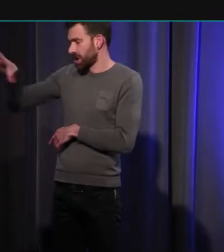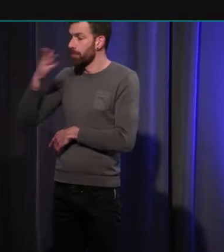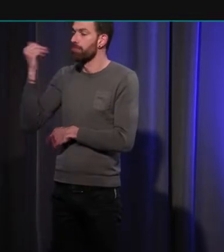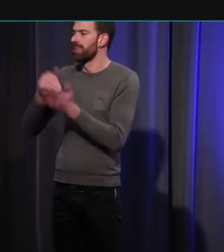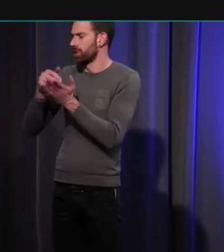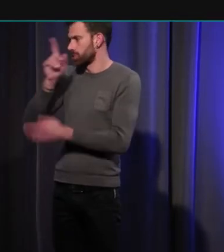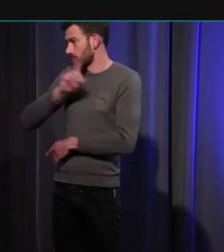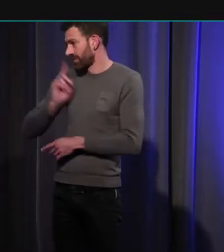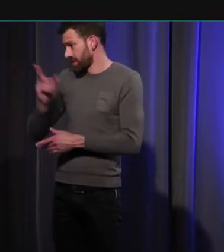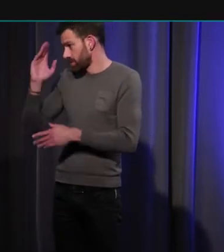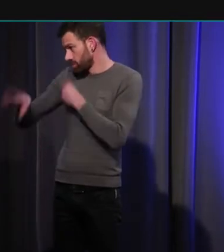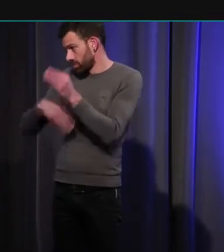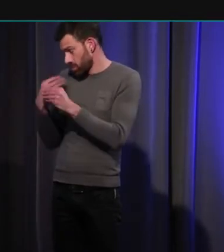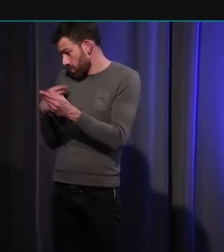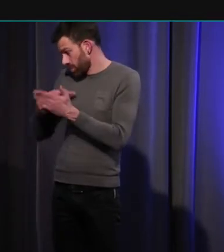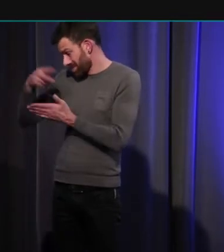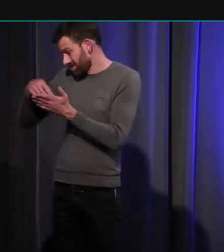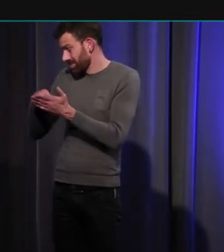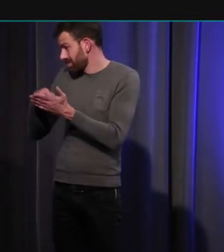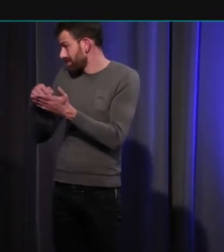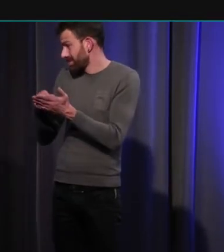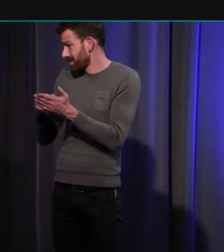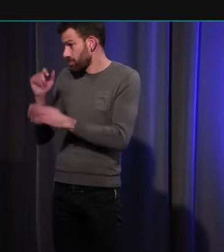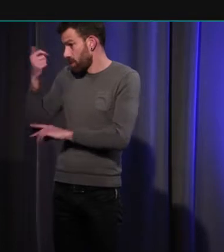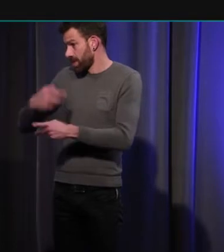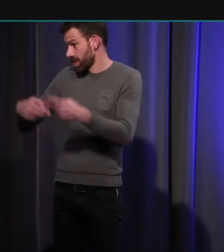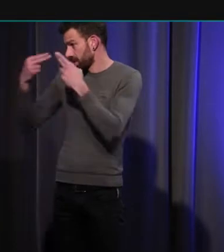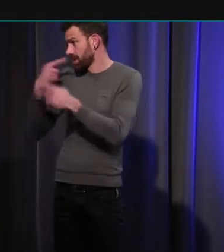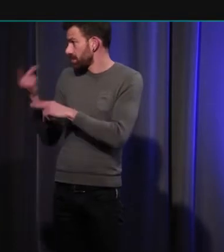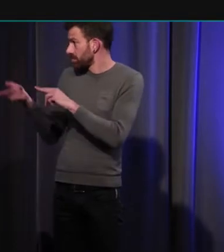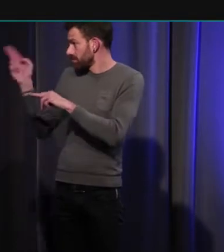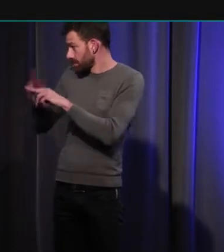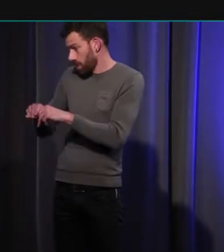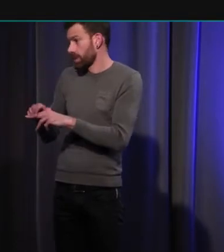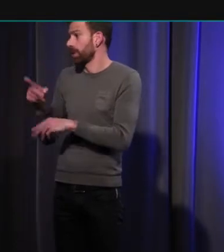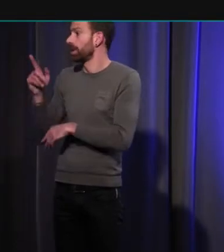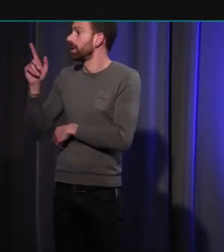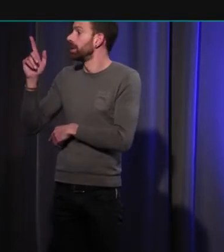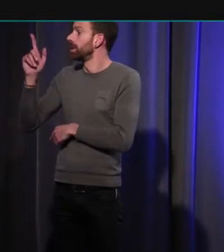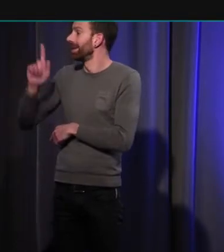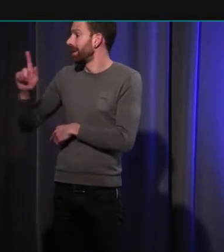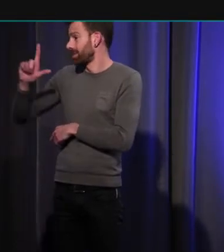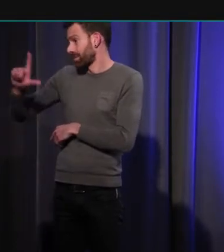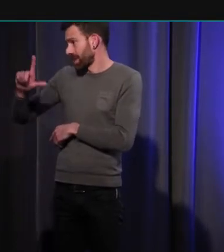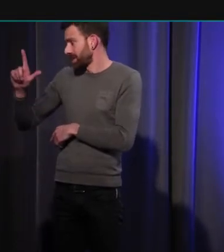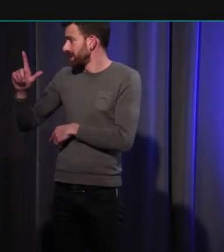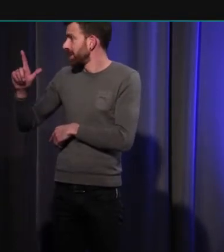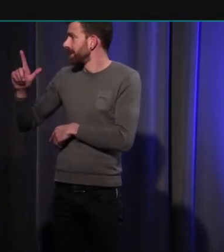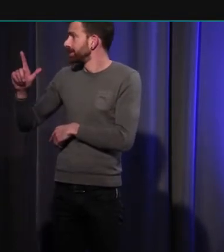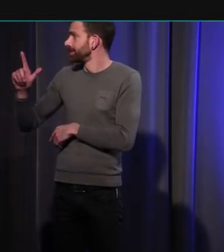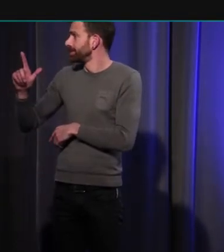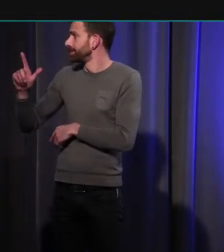ça commence par la scène de sa mort et guillaume le maréchal le régent de l'angleterre